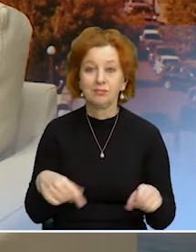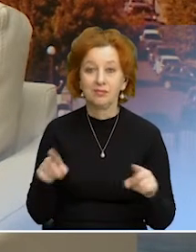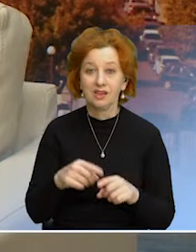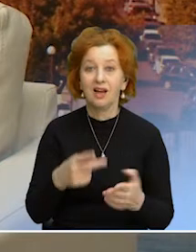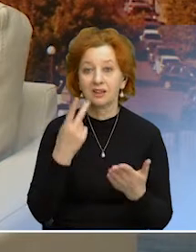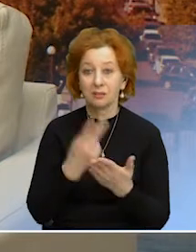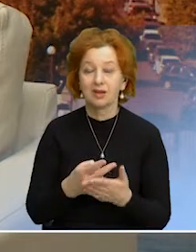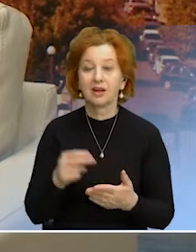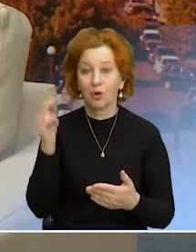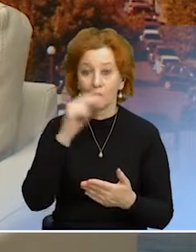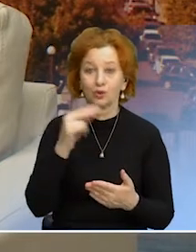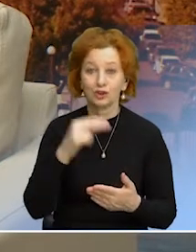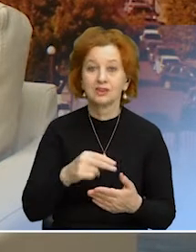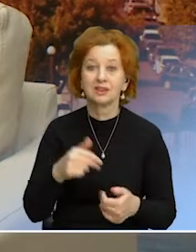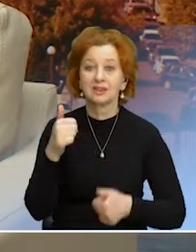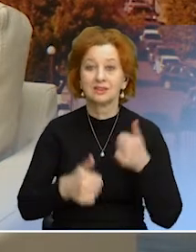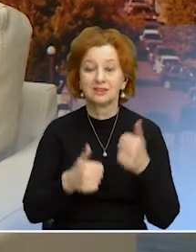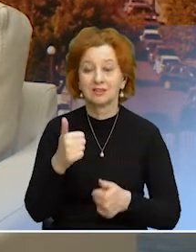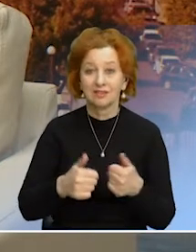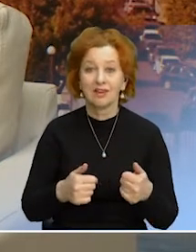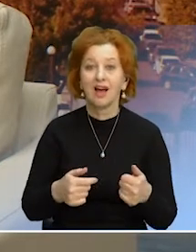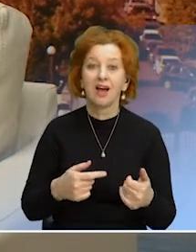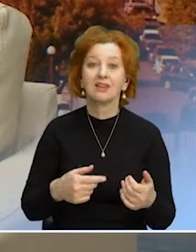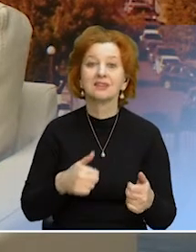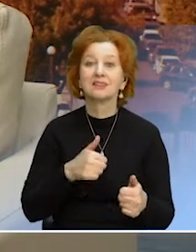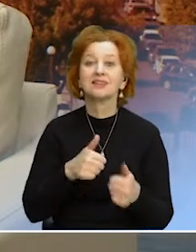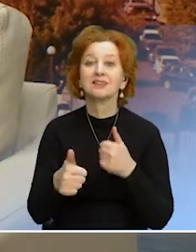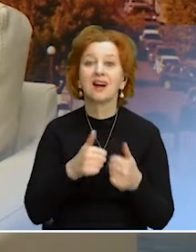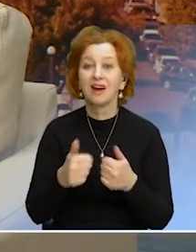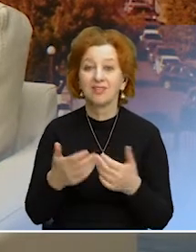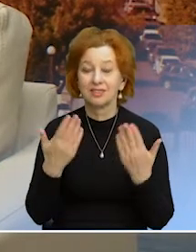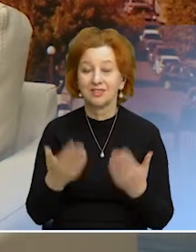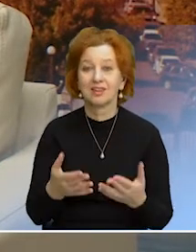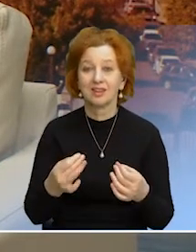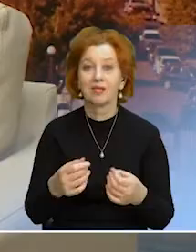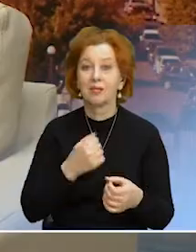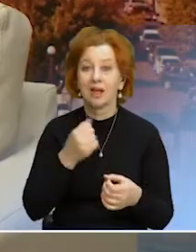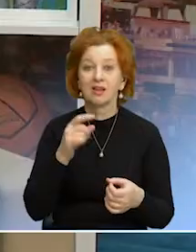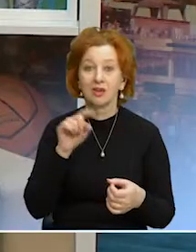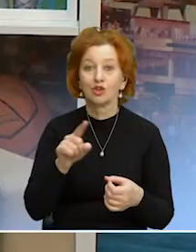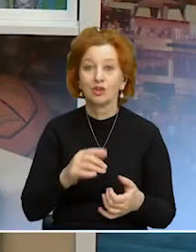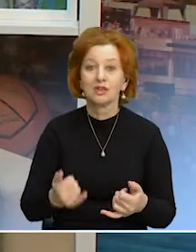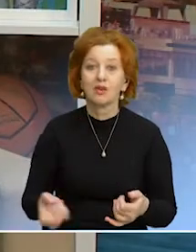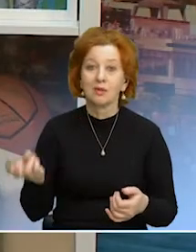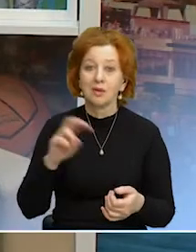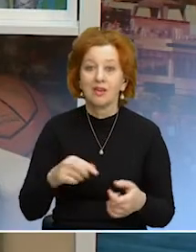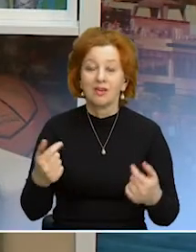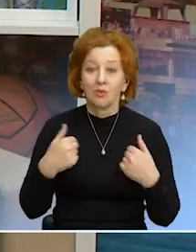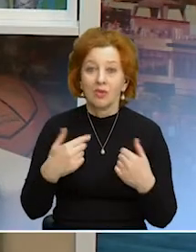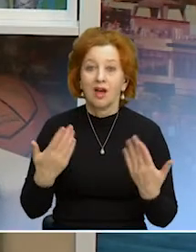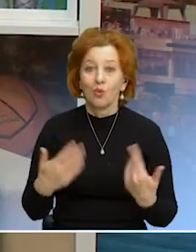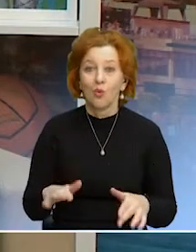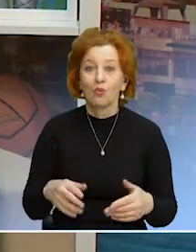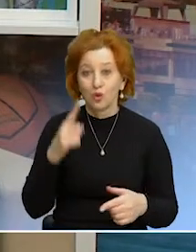Читать, смотреть, учиться, сравнивать, анализировать, думать. Вот думать. Вы знаете, благодаря тому, что вы к нам сегодня пришли, в